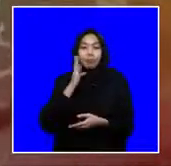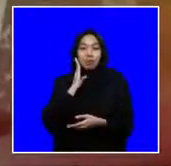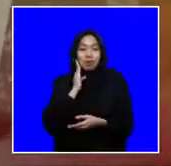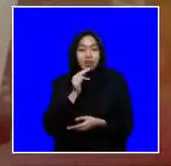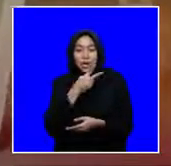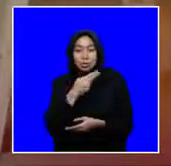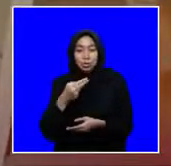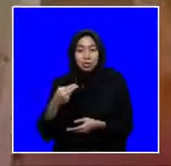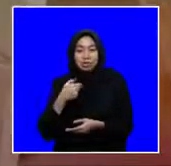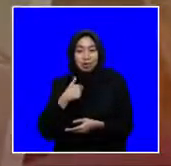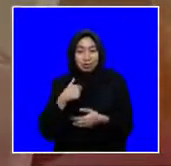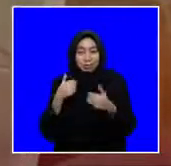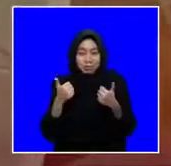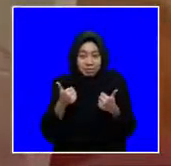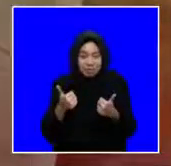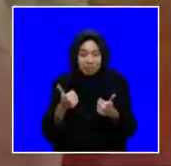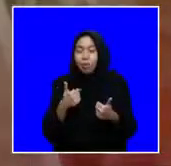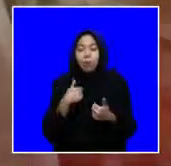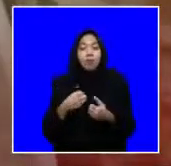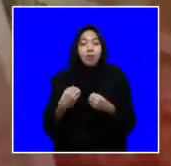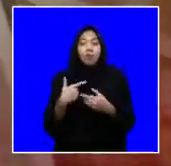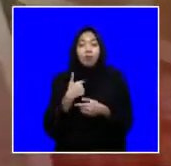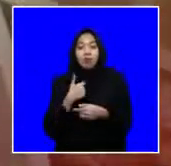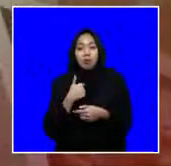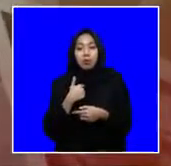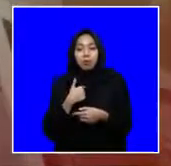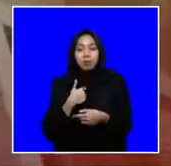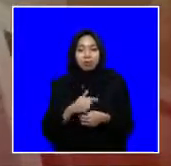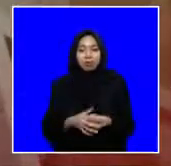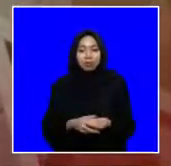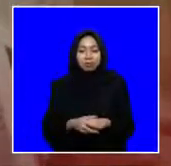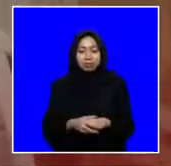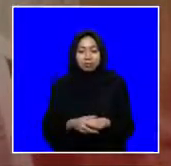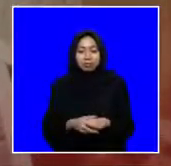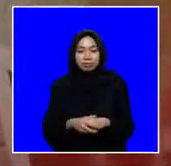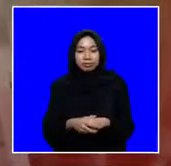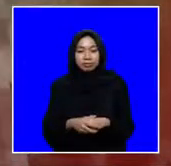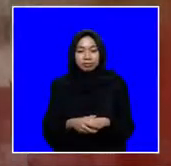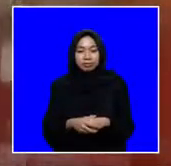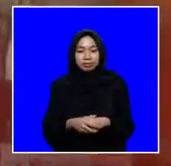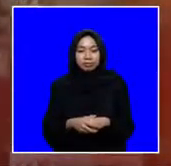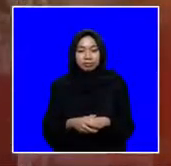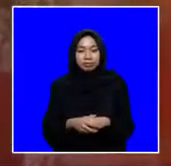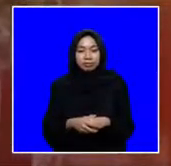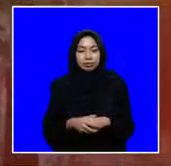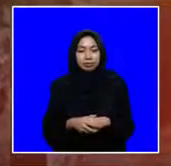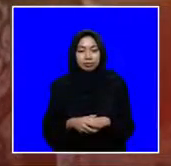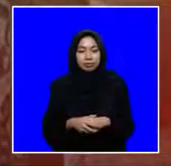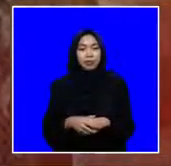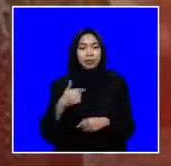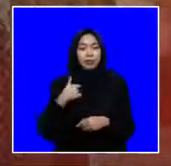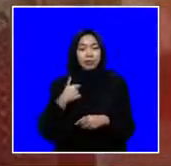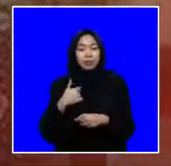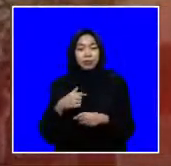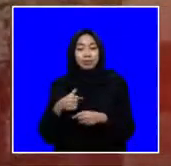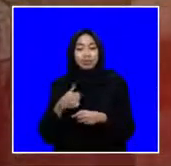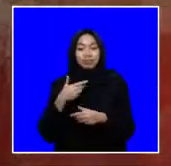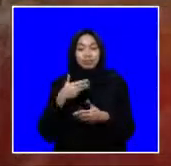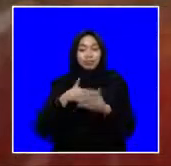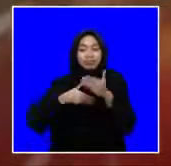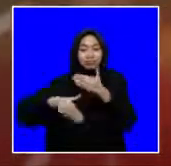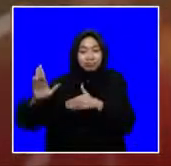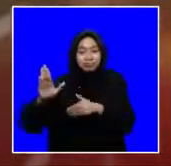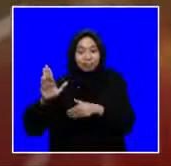seperti saya yang seringkali harus mendapatkan mimpi kami redup karena faktor ekonomi bisa berkuliah di luar